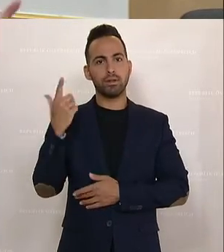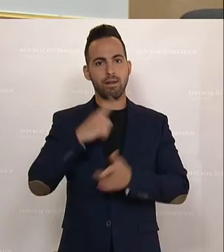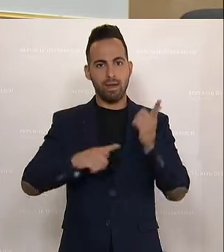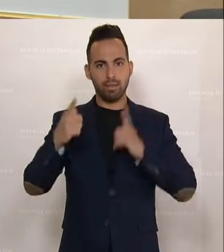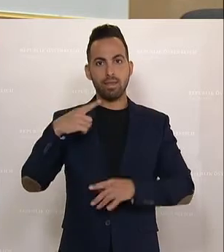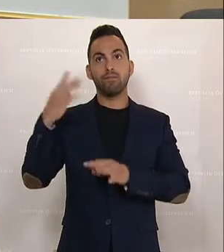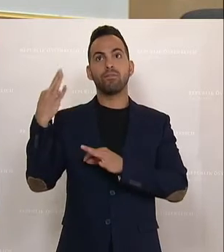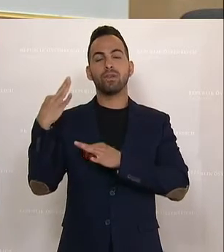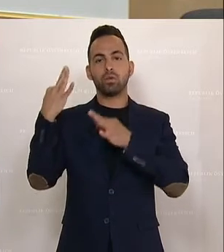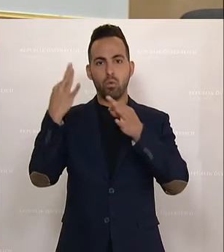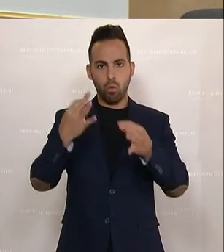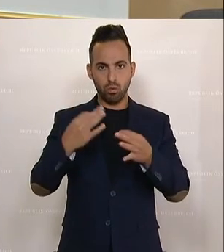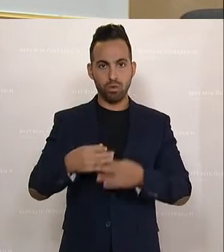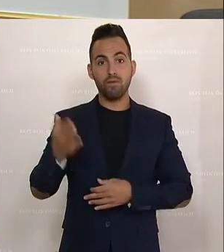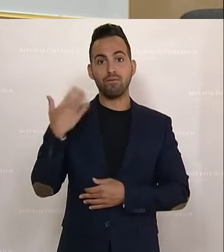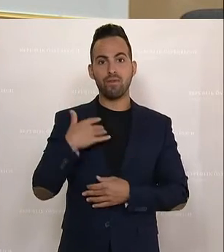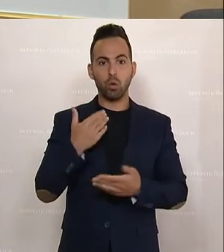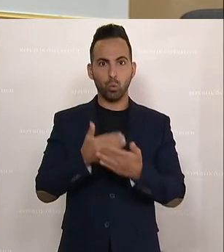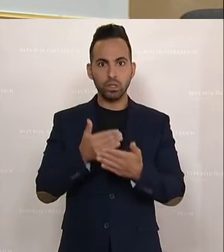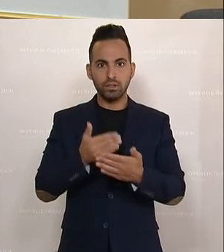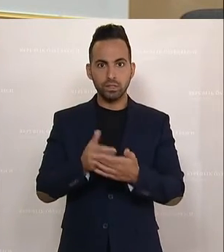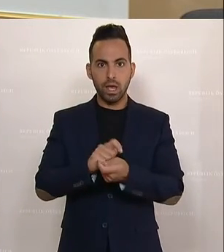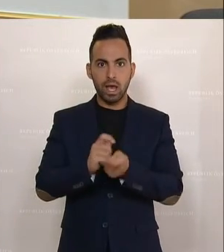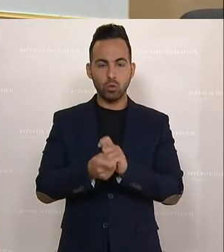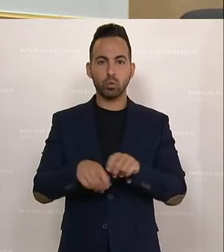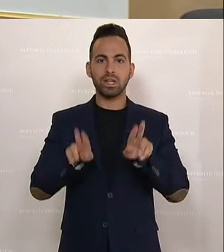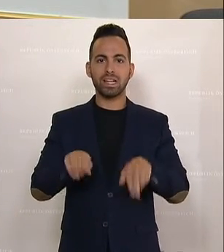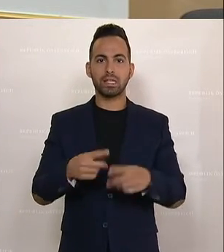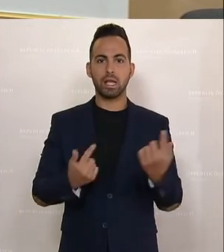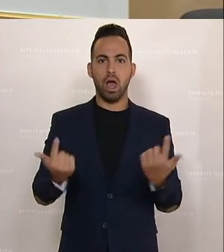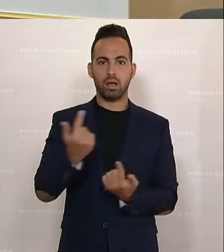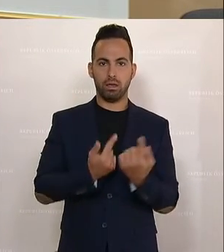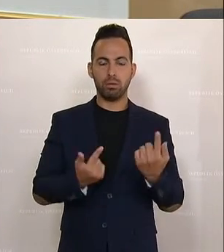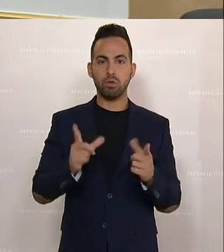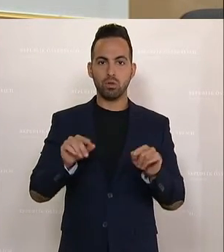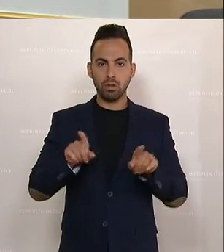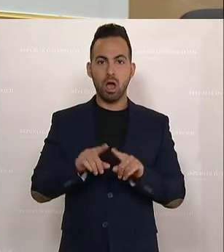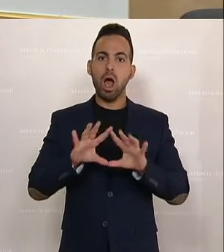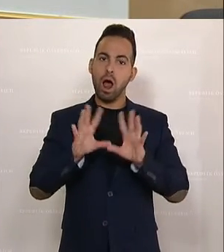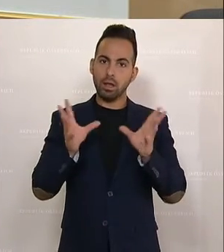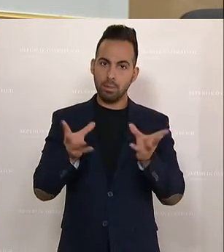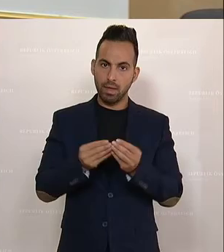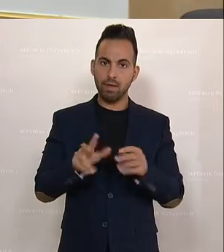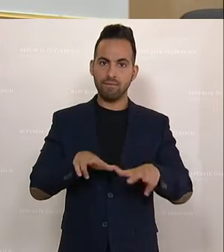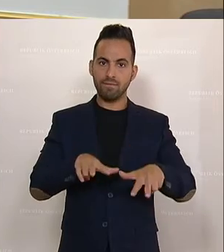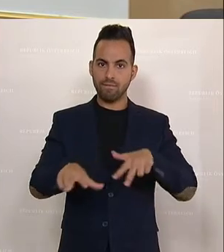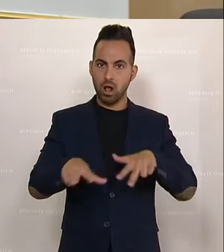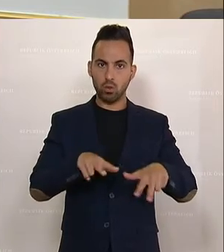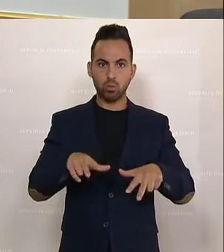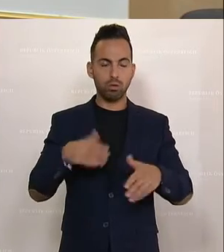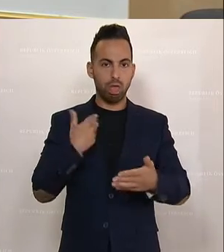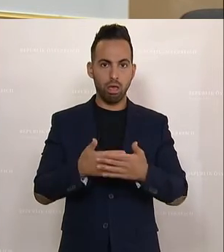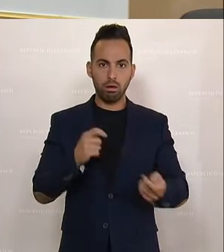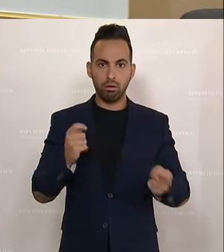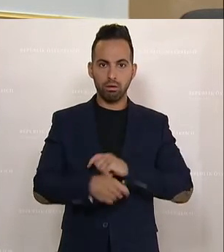zu sehr kurzfristigen Änderungen der Rechtslage gekommen. Das ist im Allgemeinen in der Verwaltung immer ein